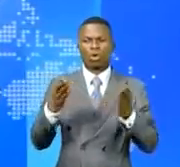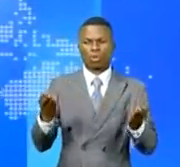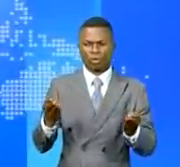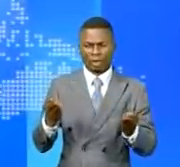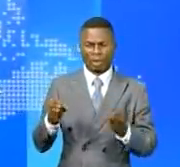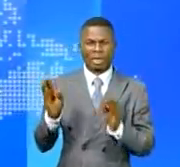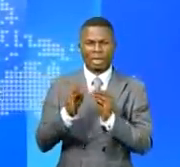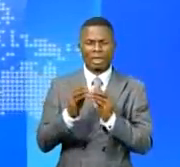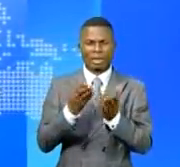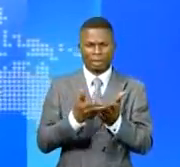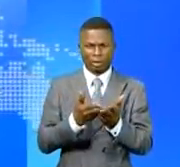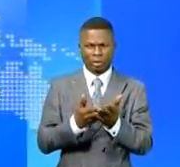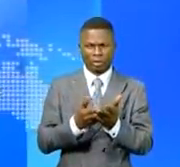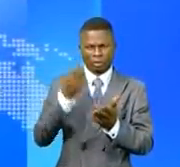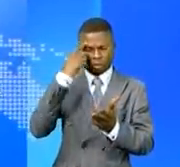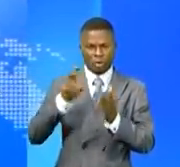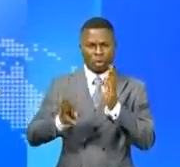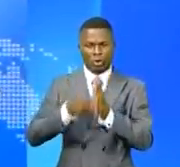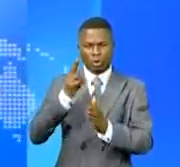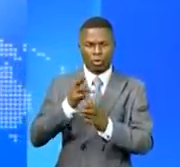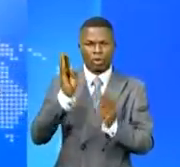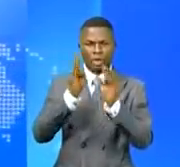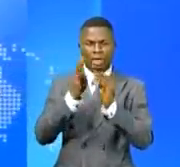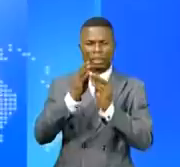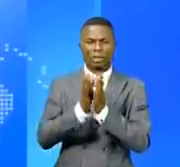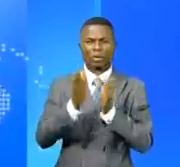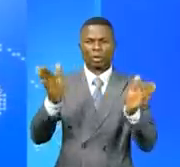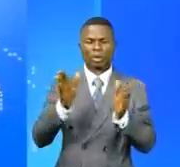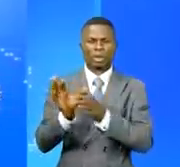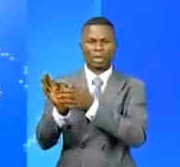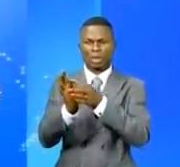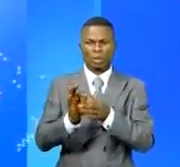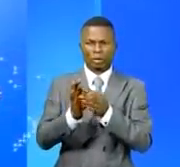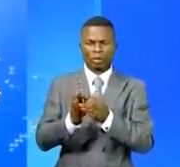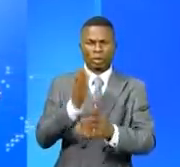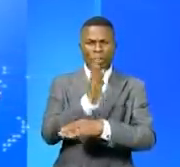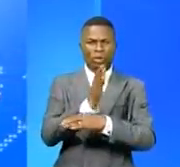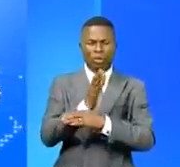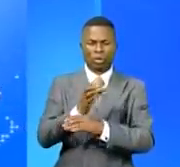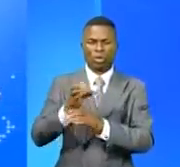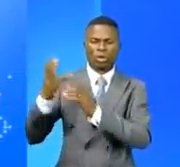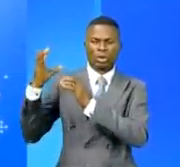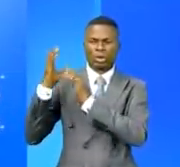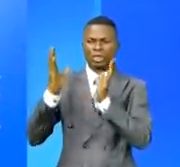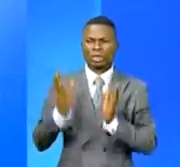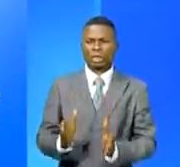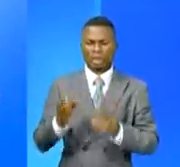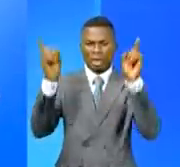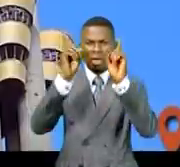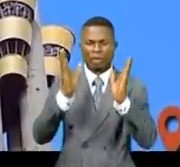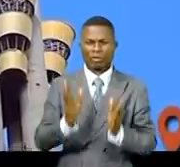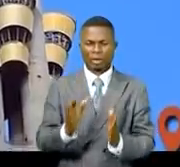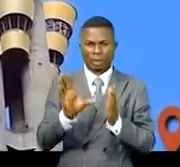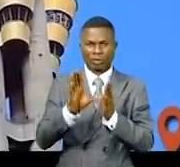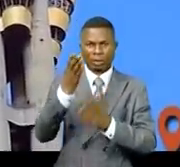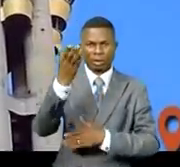ses assises en marge de la 12e Assemblée générale de l'Union des conseils des chargeurs africains. Regardez.